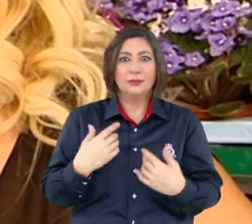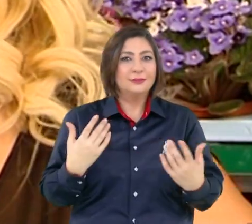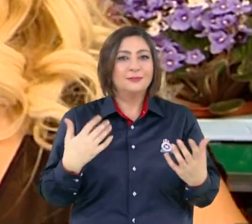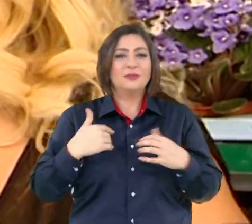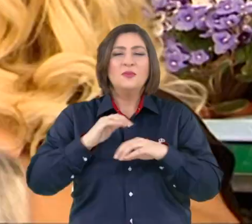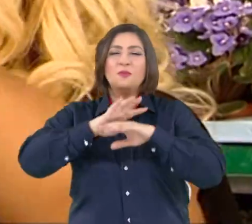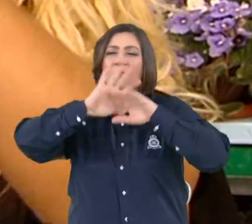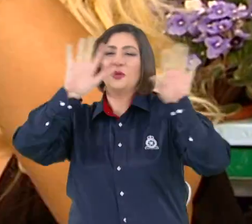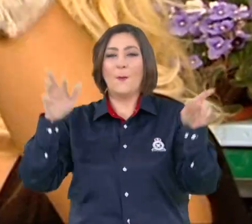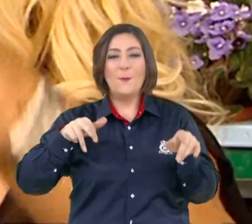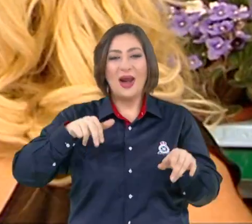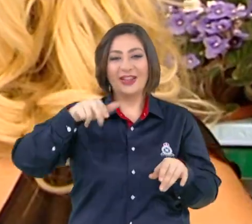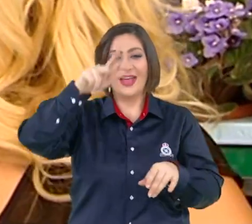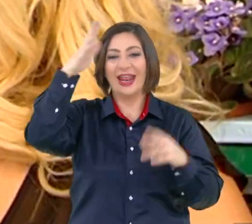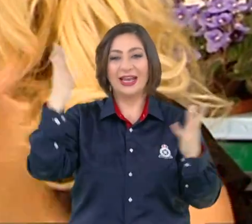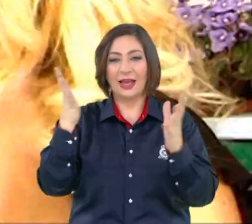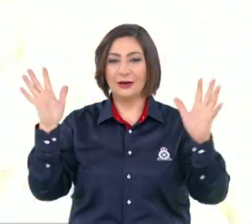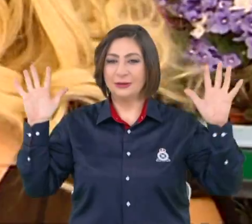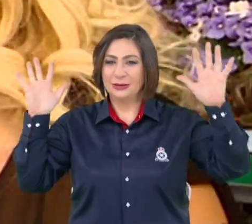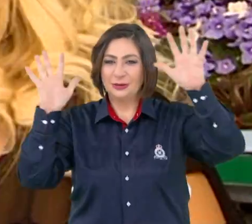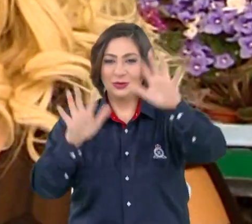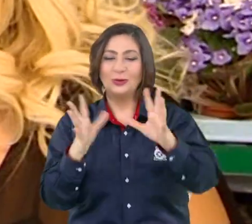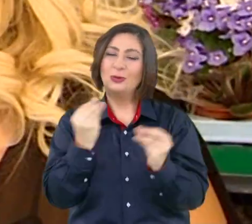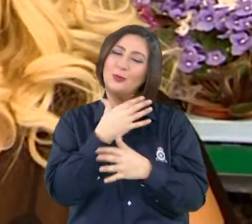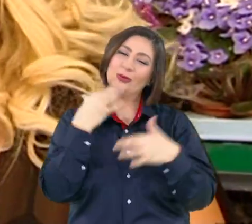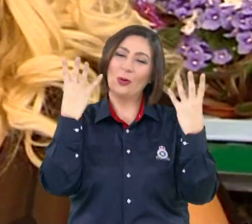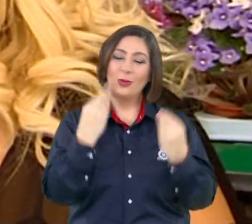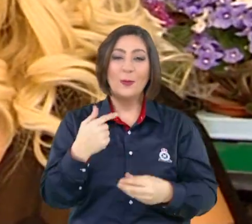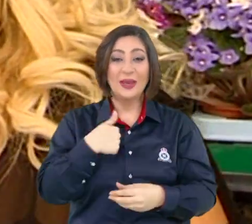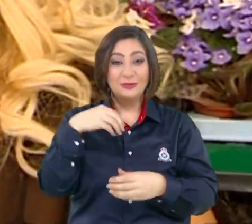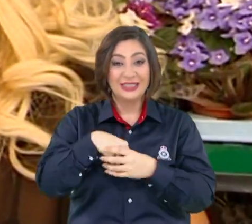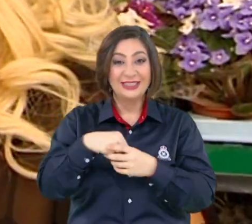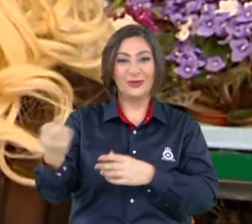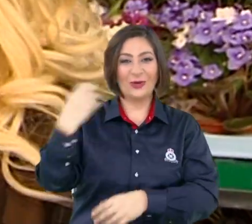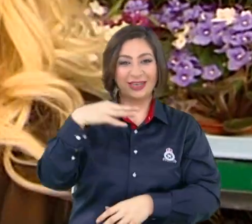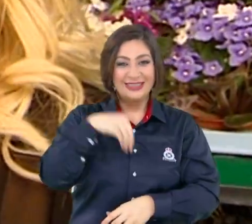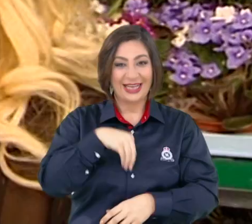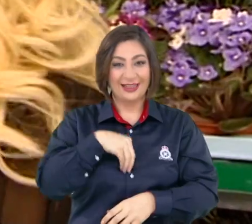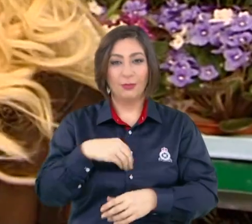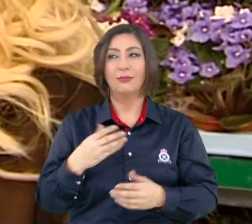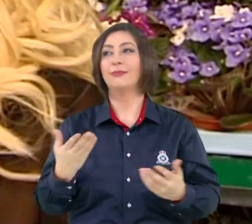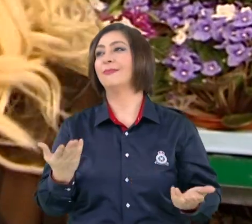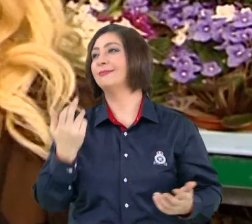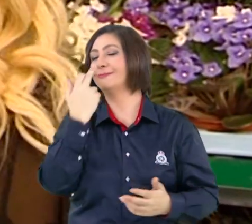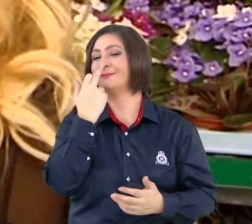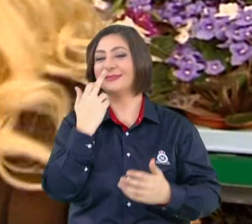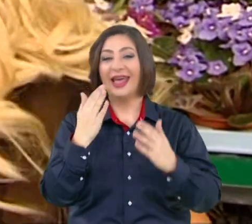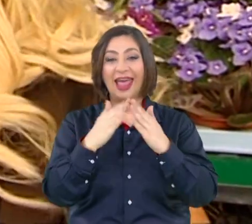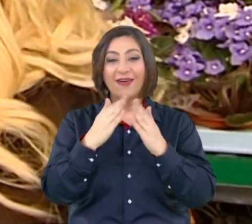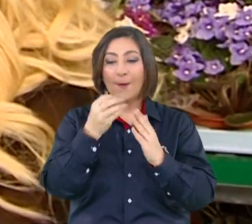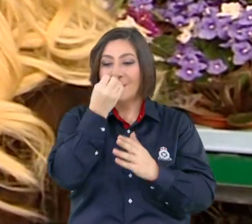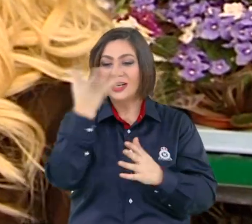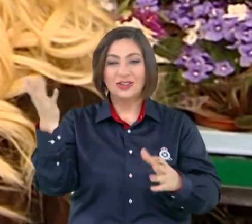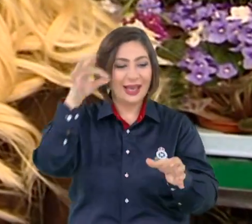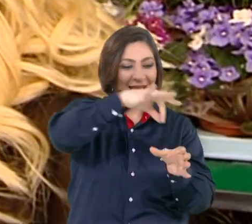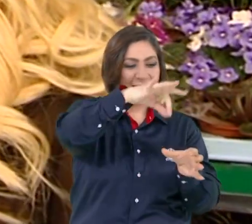de bütün merdivenlere kadar öyle yığmış. Çok mutlu oldum. Zannettim ki benim için gönderdi. Meğerse eve bahçeye